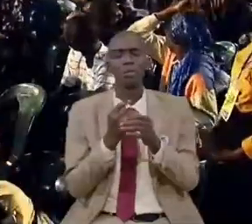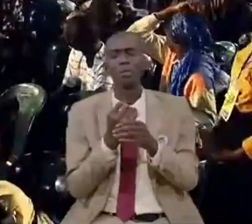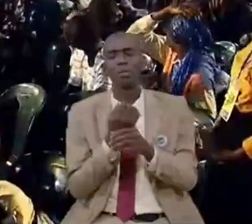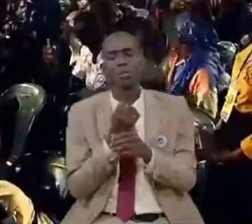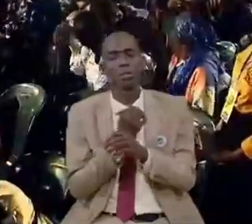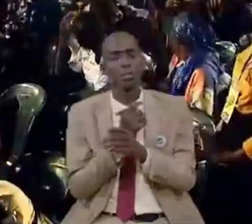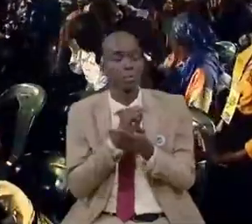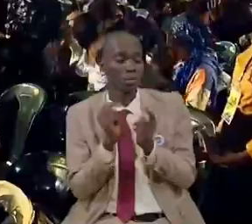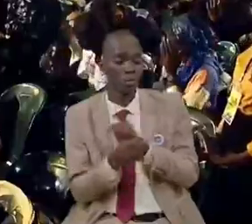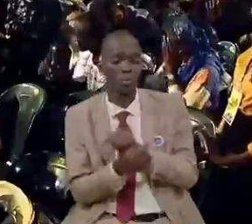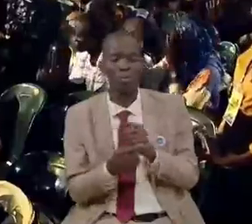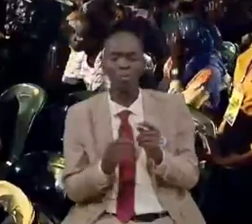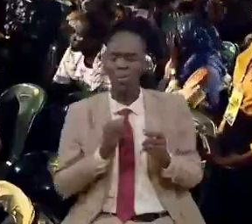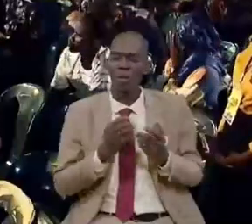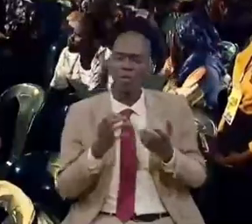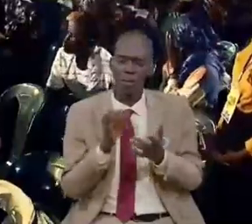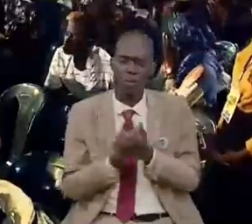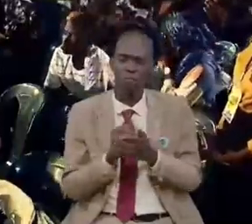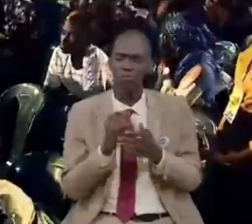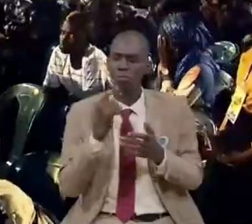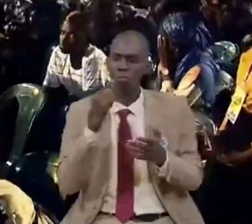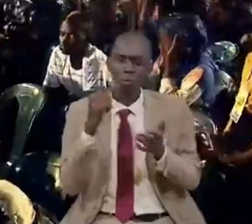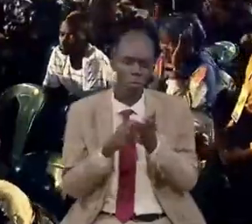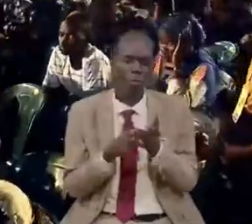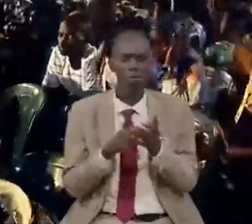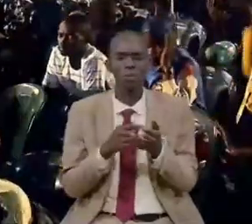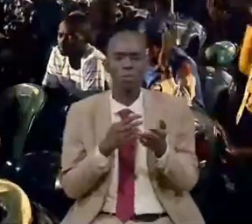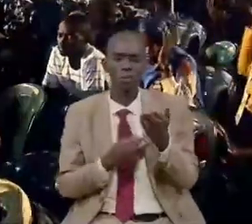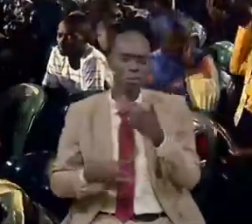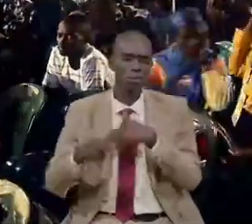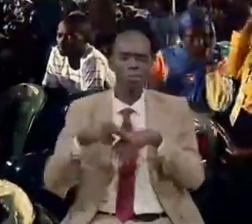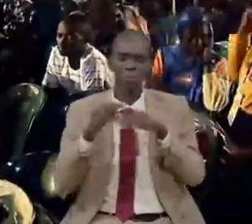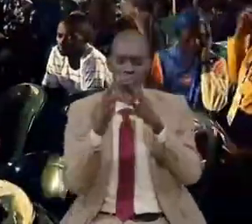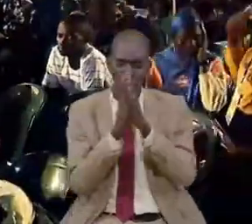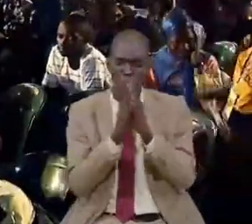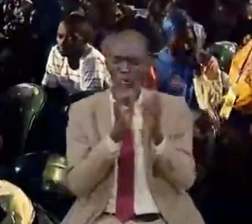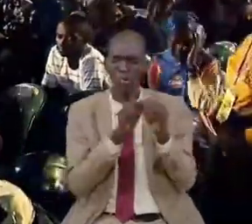Je veux cette restauration remarquable. Parlez au Seigneur.